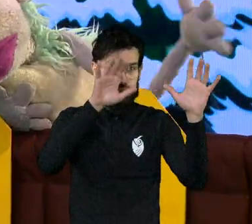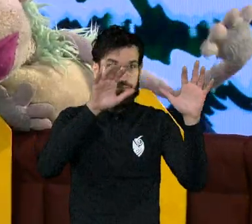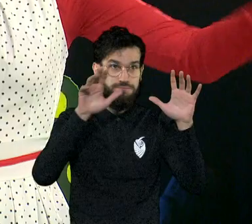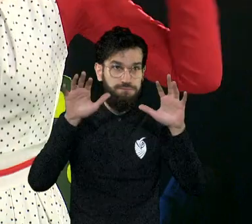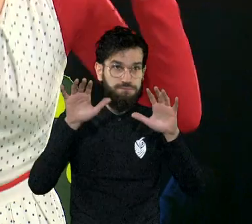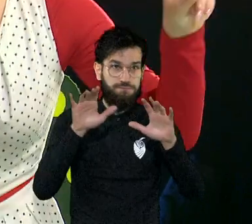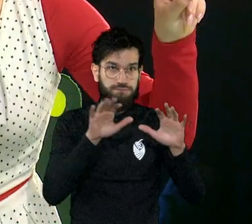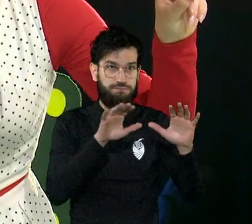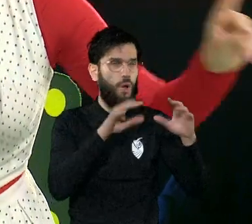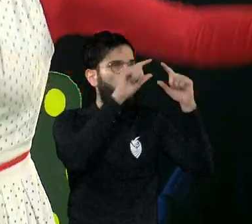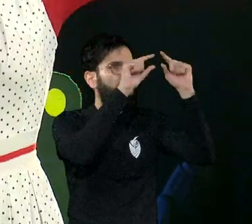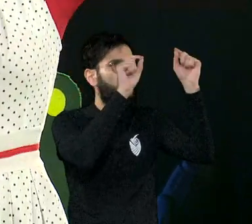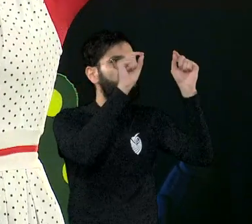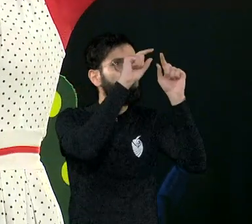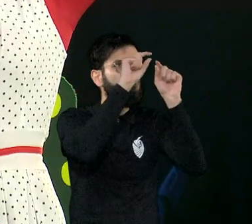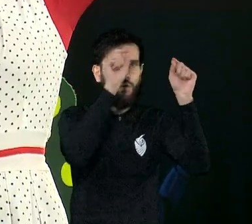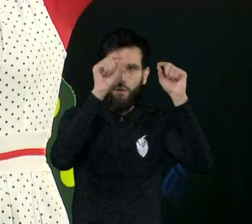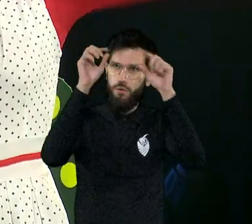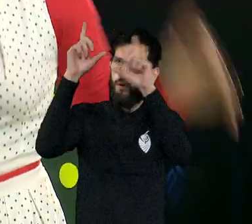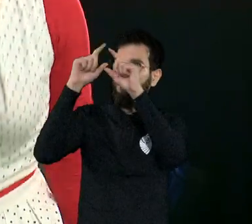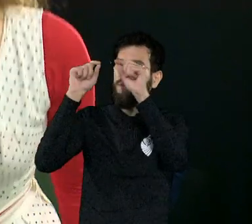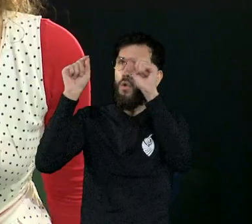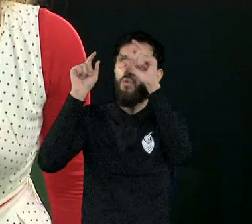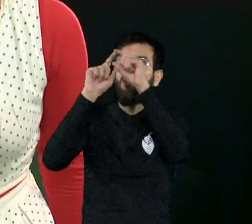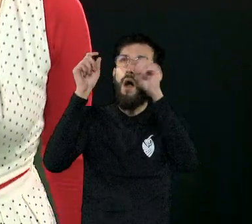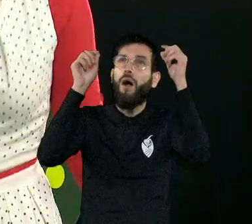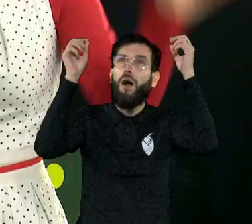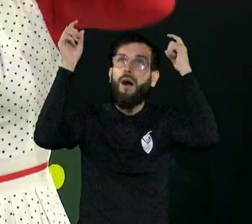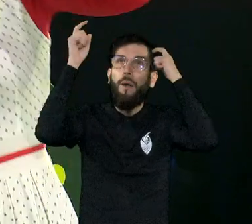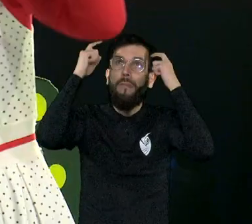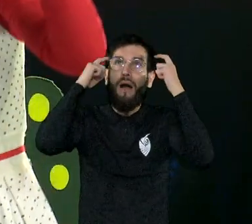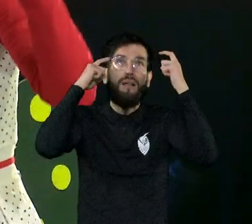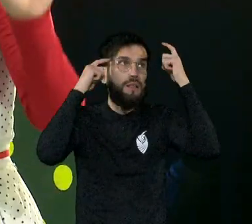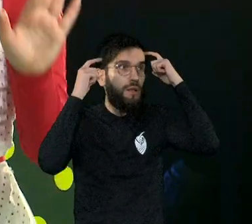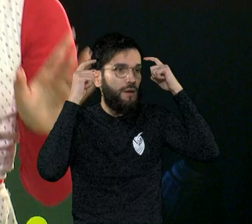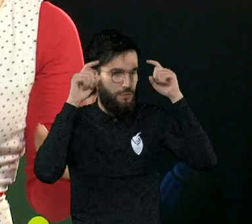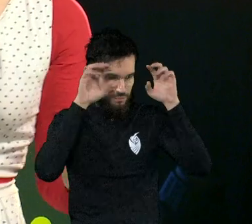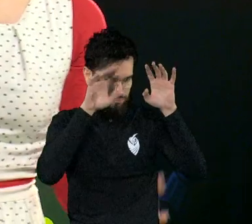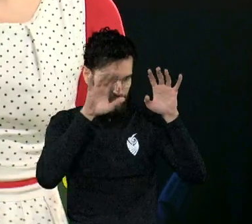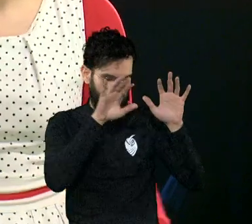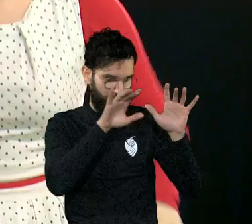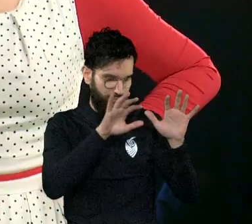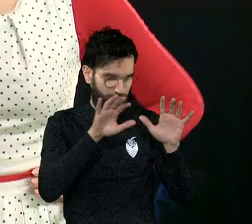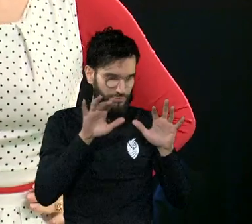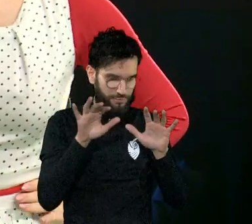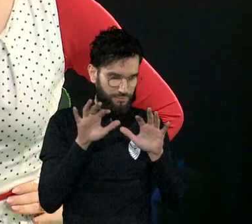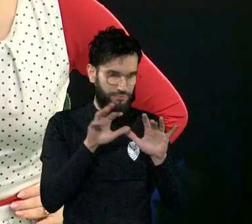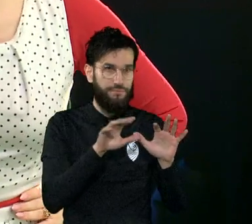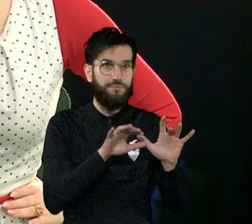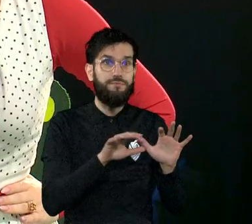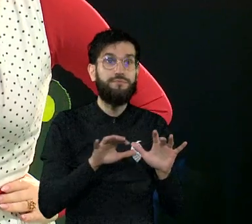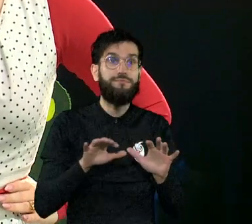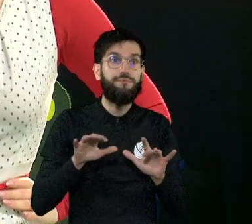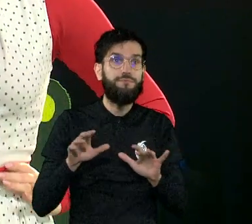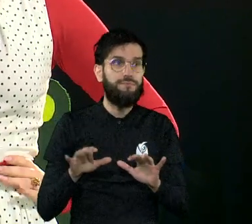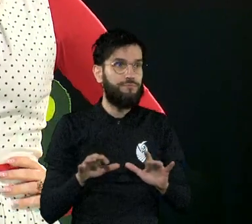Jedna vločka, druhá vločka do vlasov sa dá. Na snežná, na